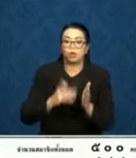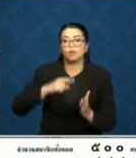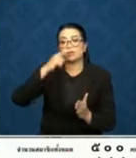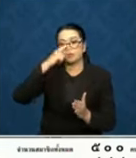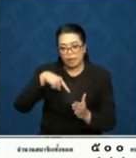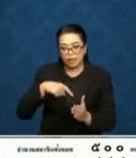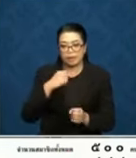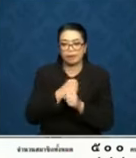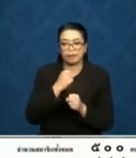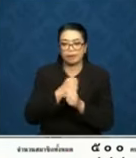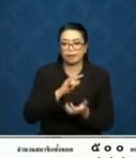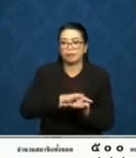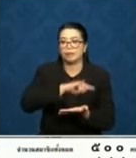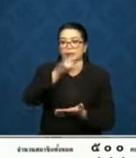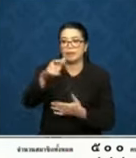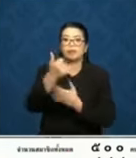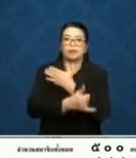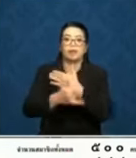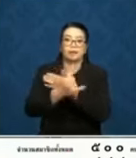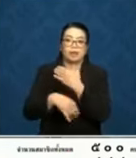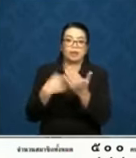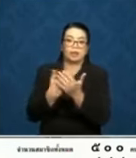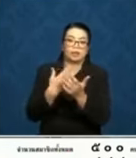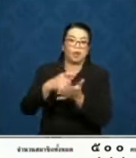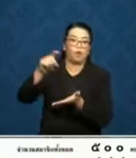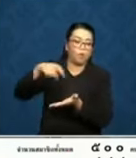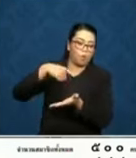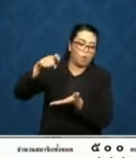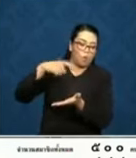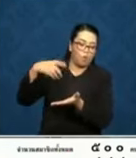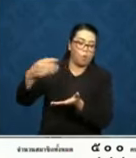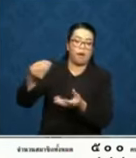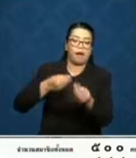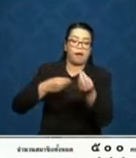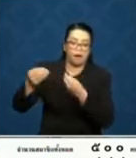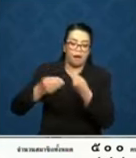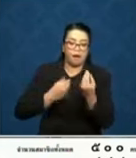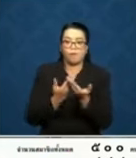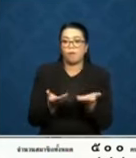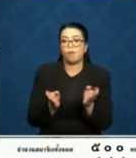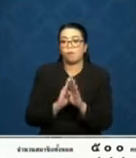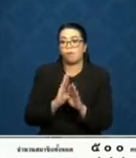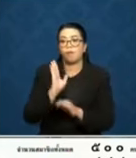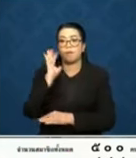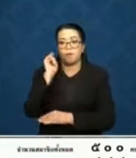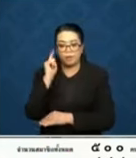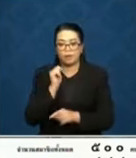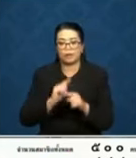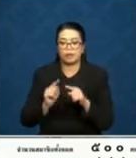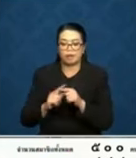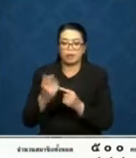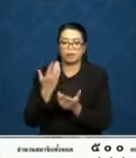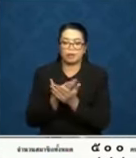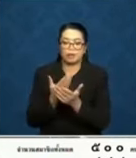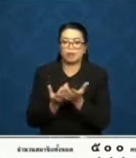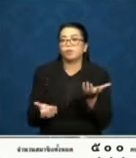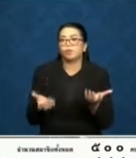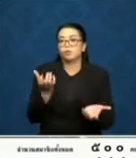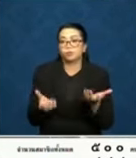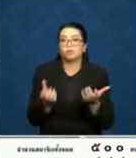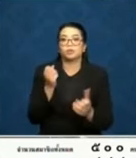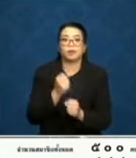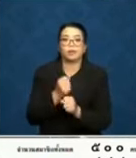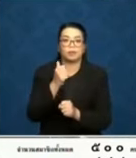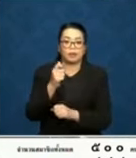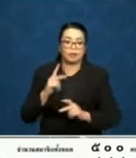ทำงใต่าง blinkingและนำเงินเข้มาให้สู่ระบบสมร่นให้ได้นี่เป็นพระรากิศที่กระสวงแ่งงานเราต้อง